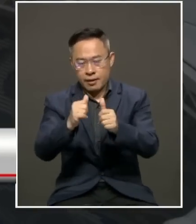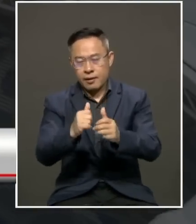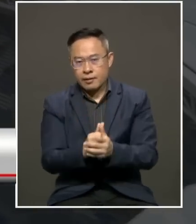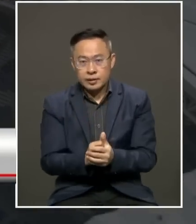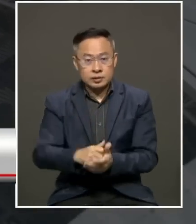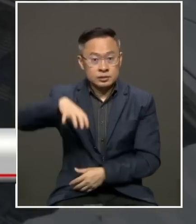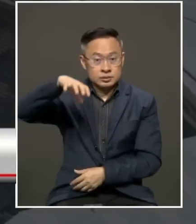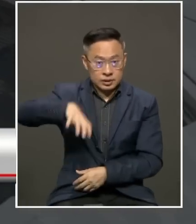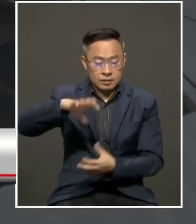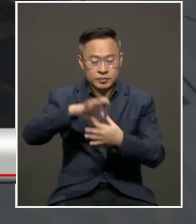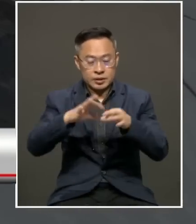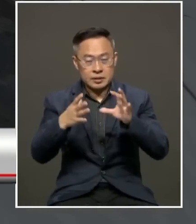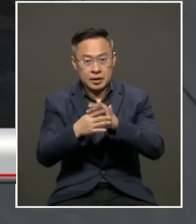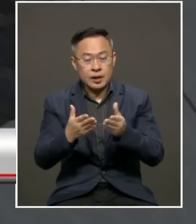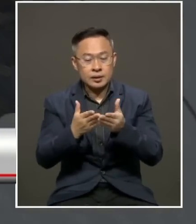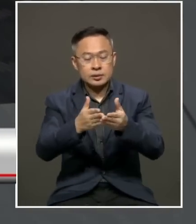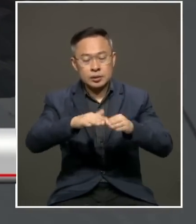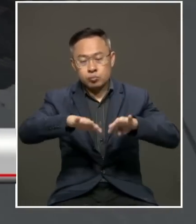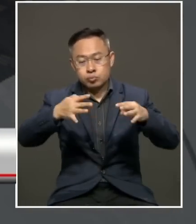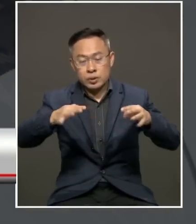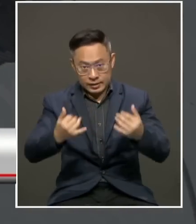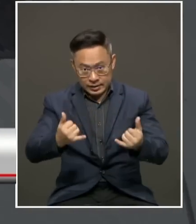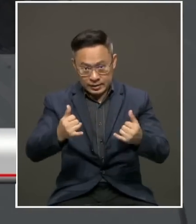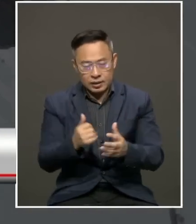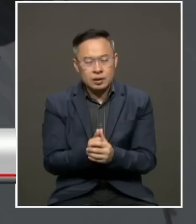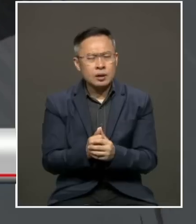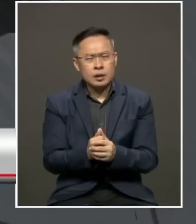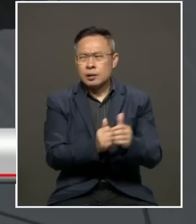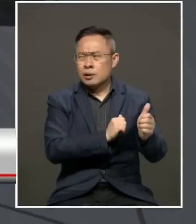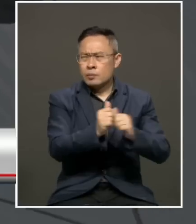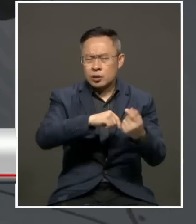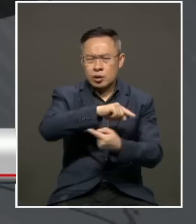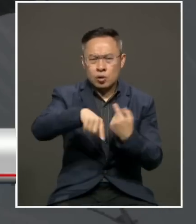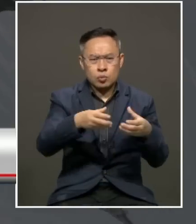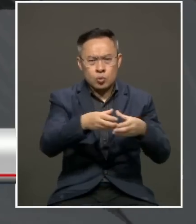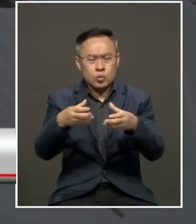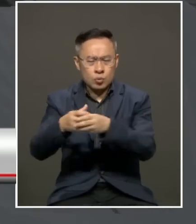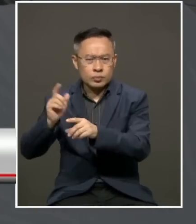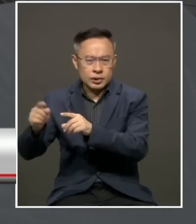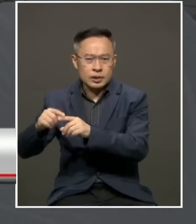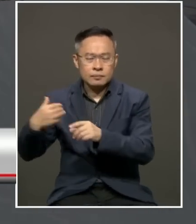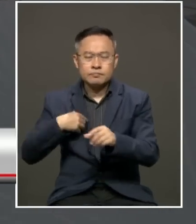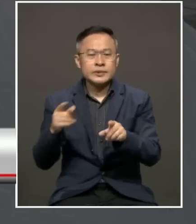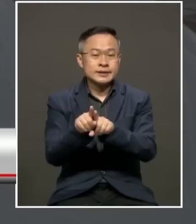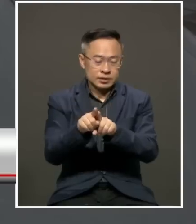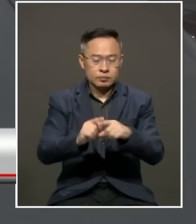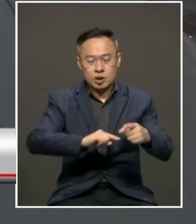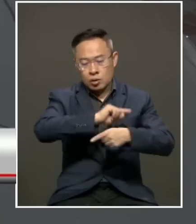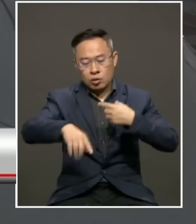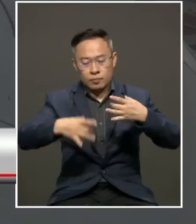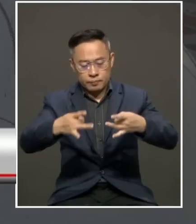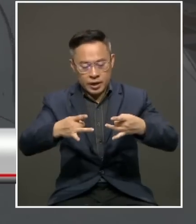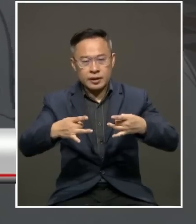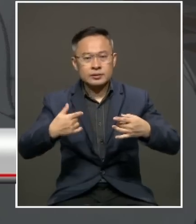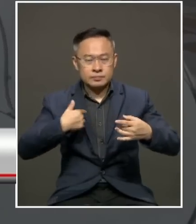การแข่งขันในรอบแบ่งกลุ่มกลุ่มดี 3แมตช์กลุ่ม G2 Matchกลุ่ม s1 Matchแล้วก็ใช้ในรอบ 16